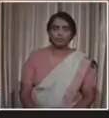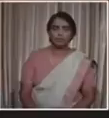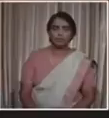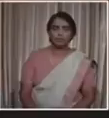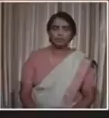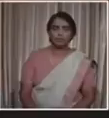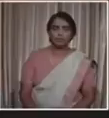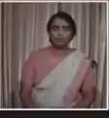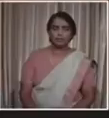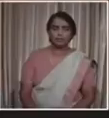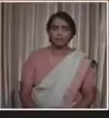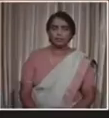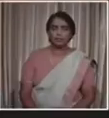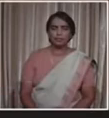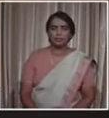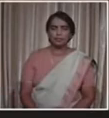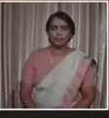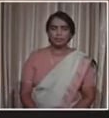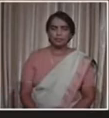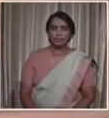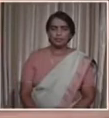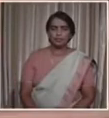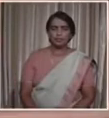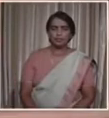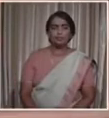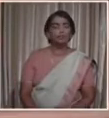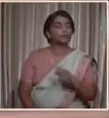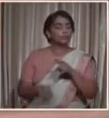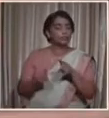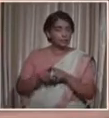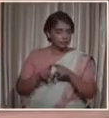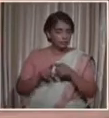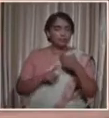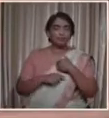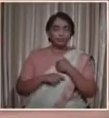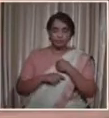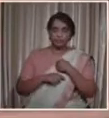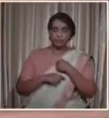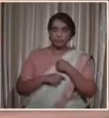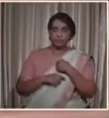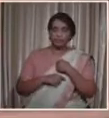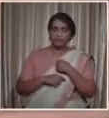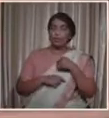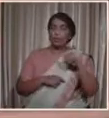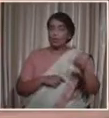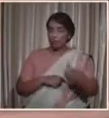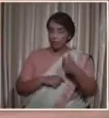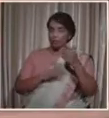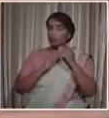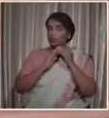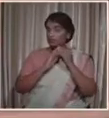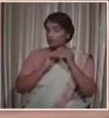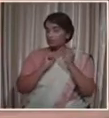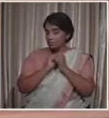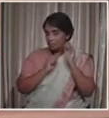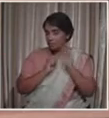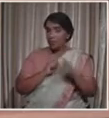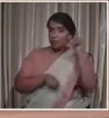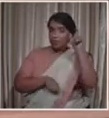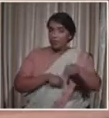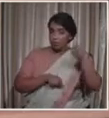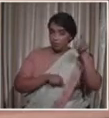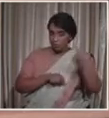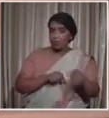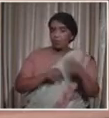ப்ளீஸ் கண்டினியூ. ஆகவே இந்த புனர்வாழ்வு அளிக்கப்பட வேண்டியவர்களுடைய விடயங்கள் மிகவும்